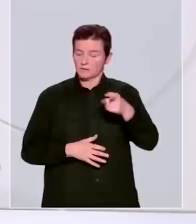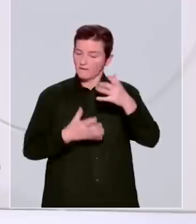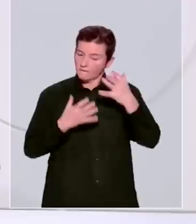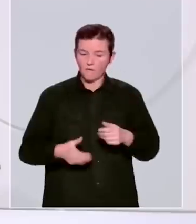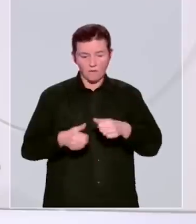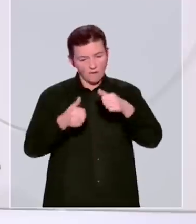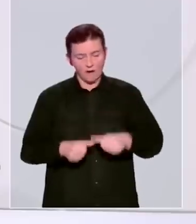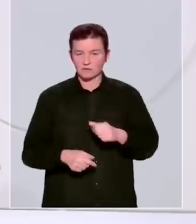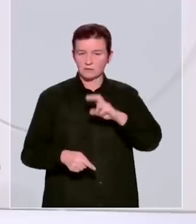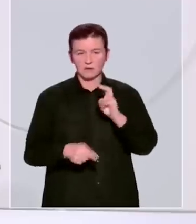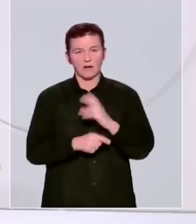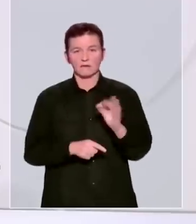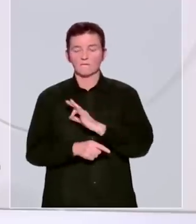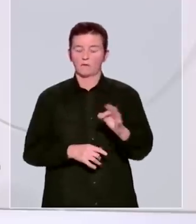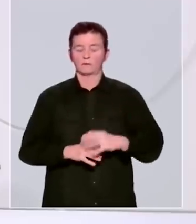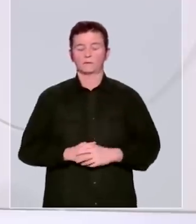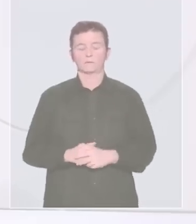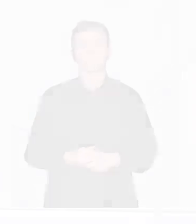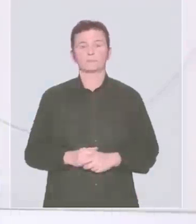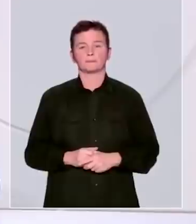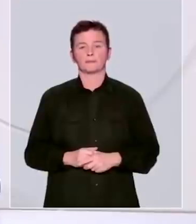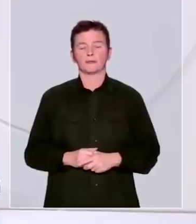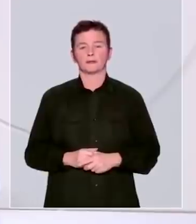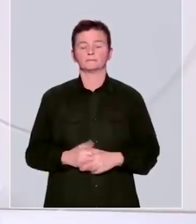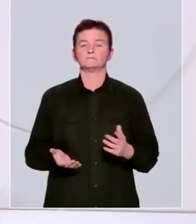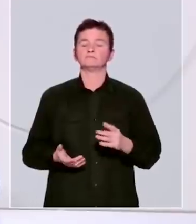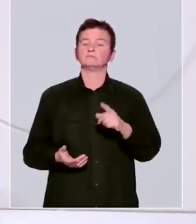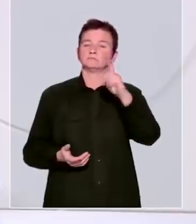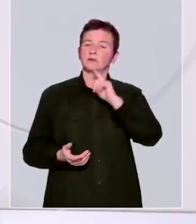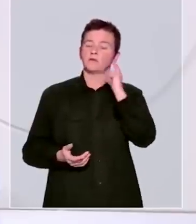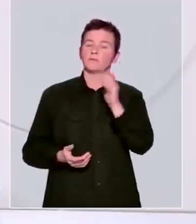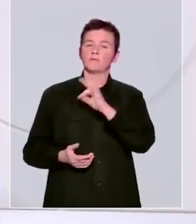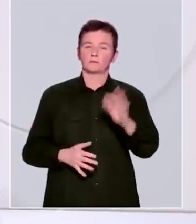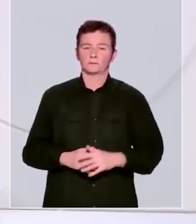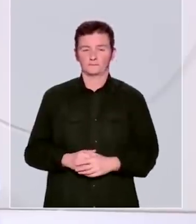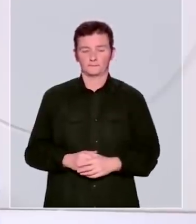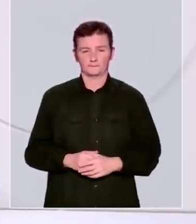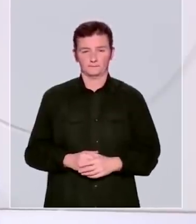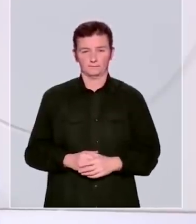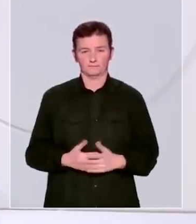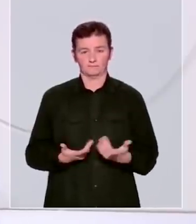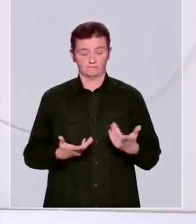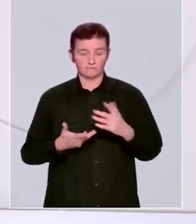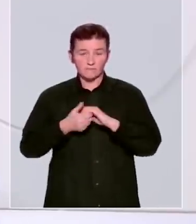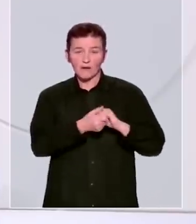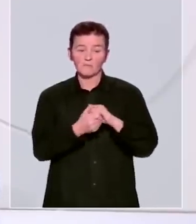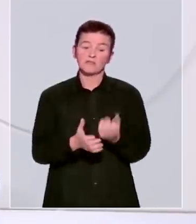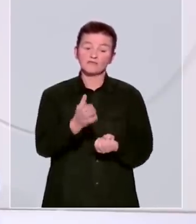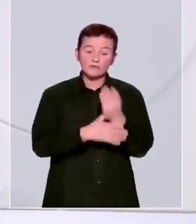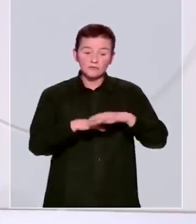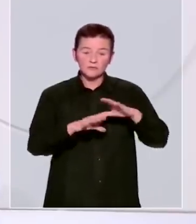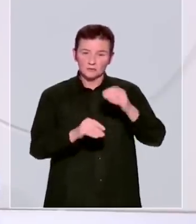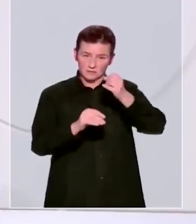dans la République et dans la nation française. Françaises, Français, chers compatriotes de